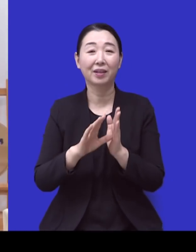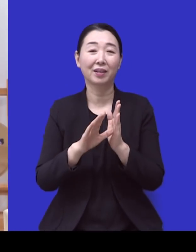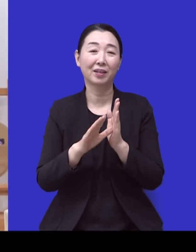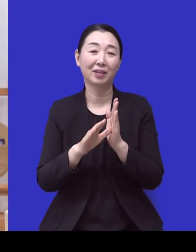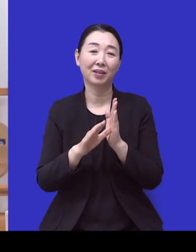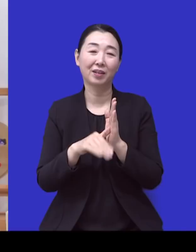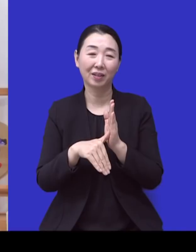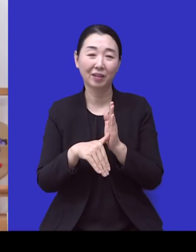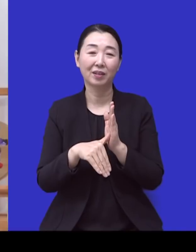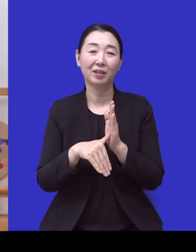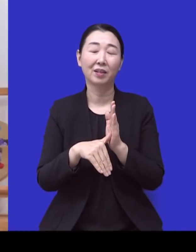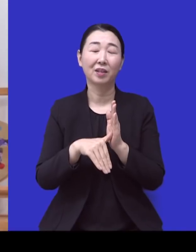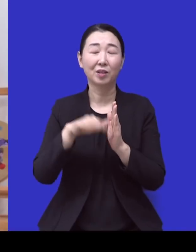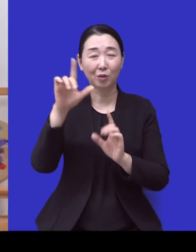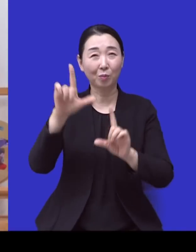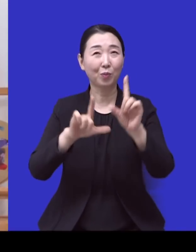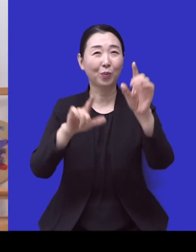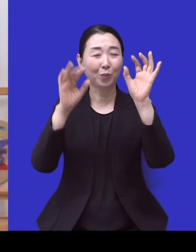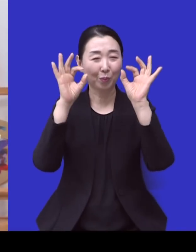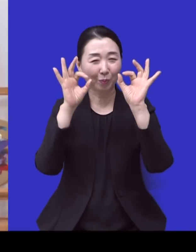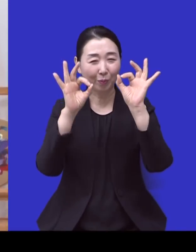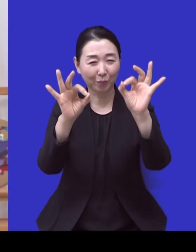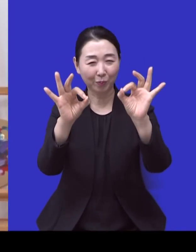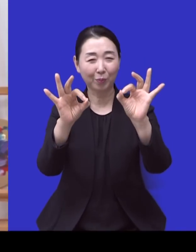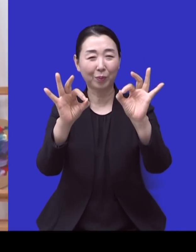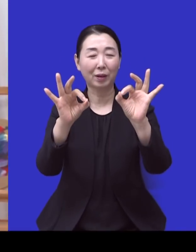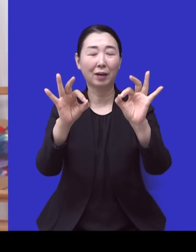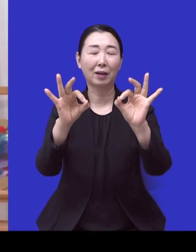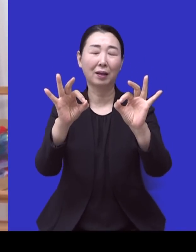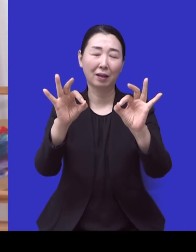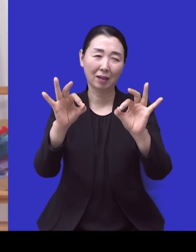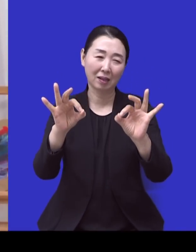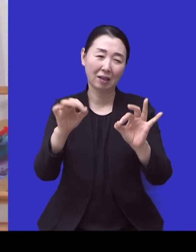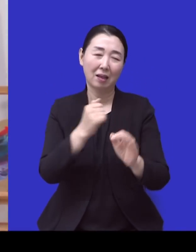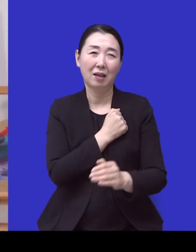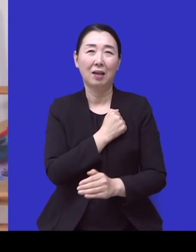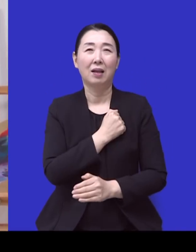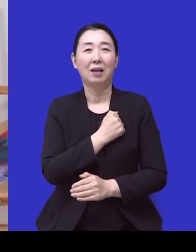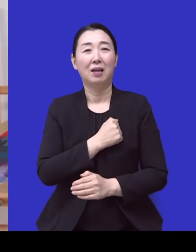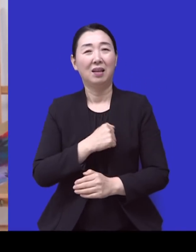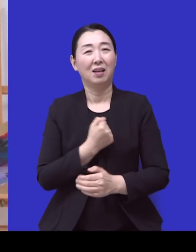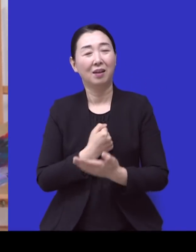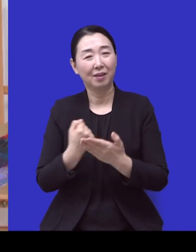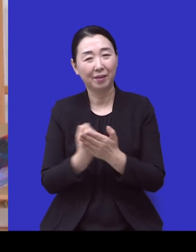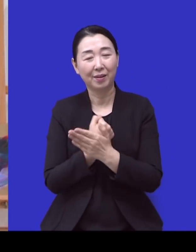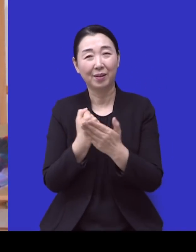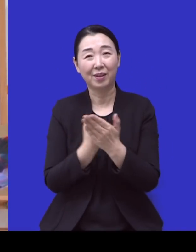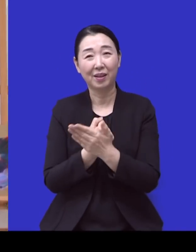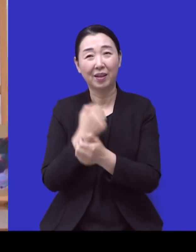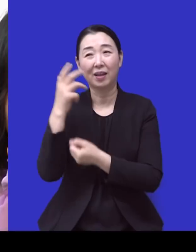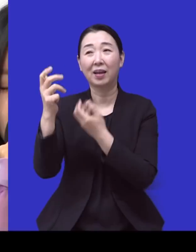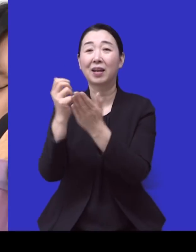그런 풍경 보시며 단식하는 분 있네.